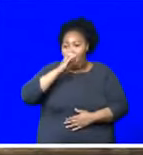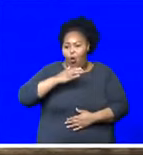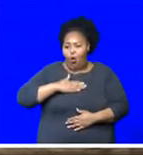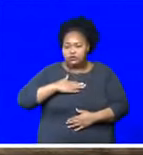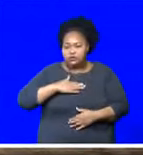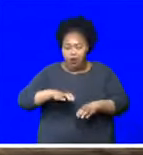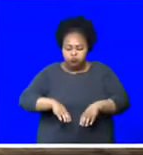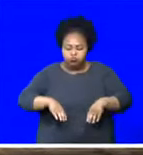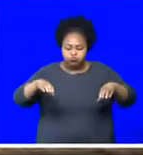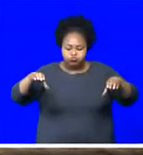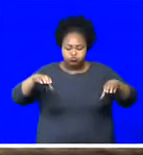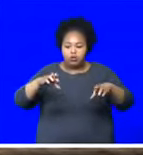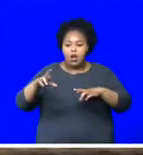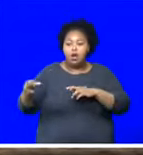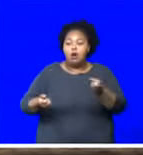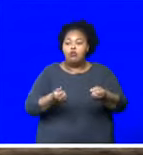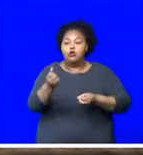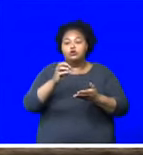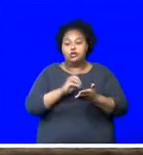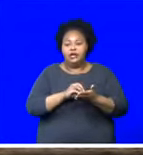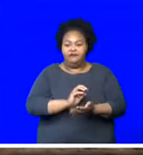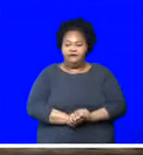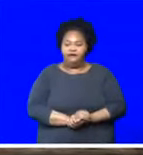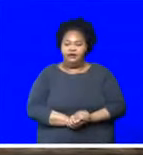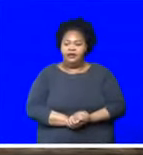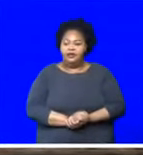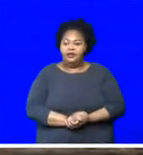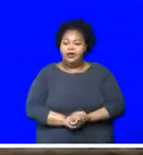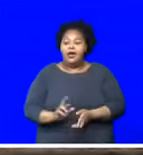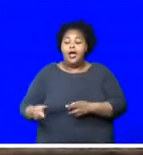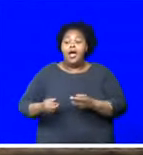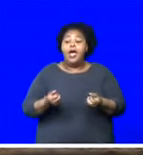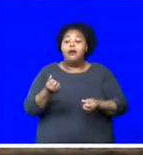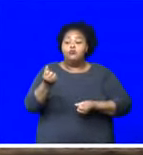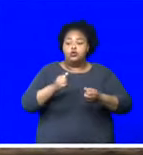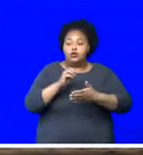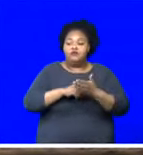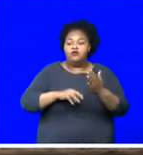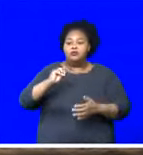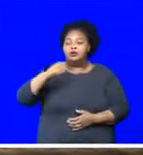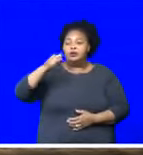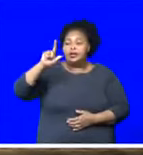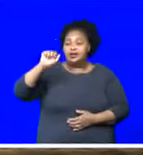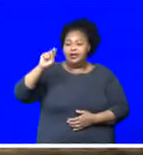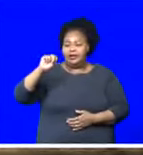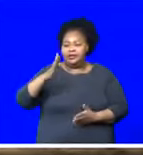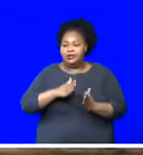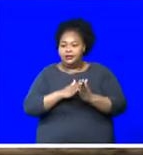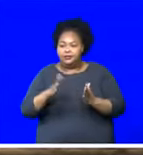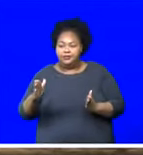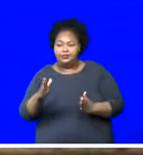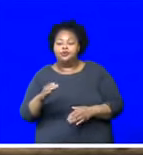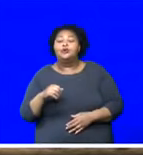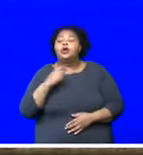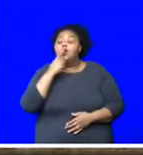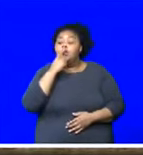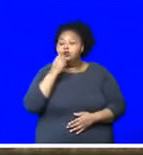le probase ifakwa emgwaqweni losuka emhlaleni uye eludzeludze lo ngemakhilomitha lalinganiselwa